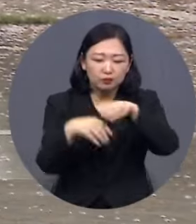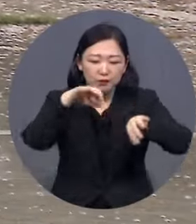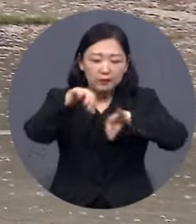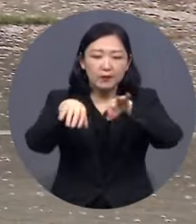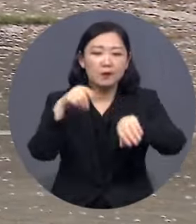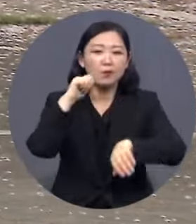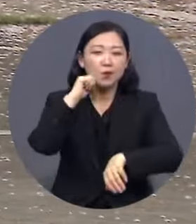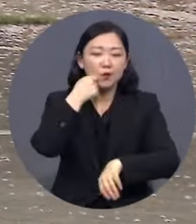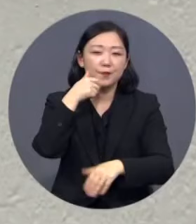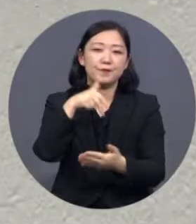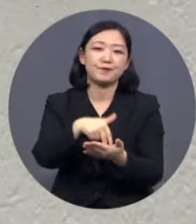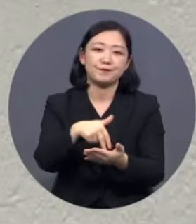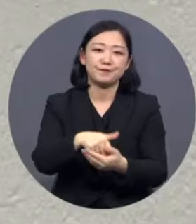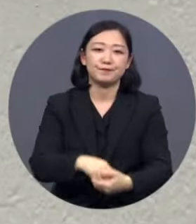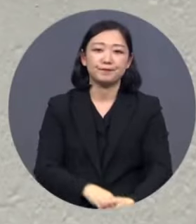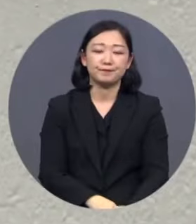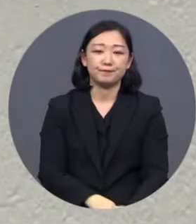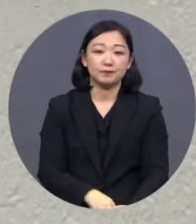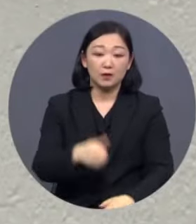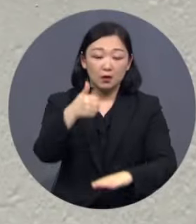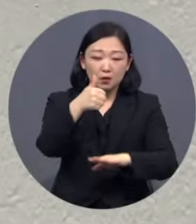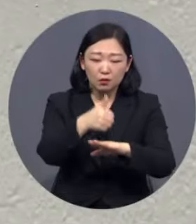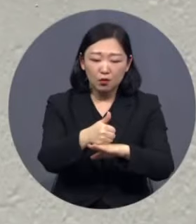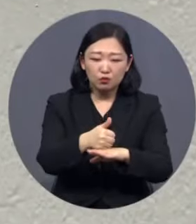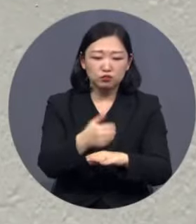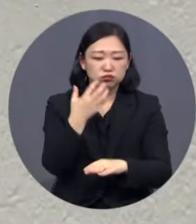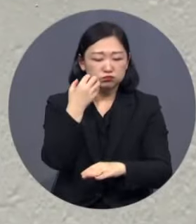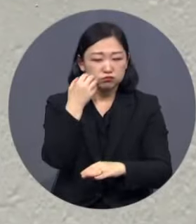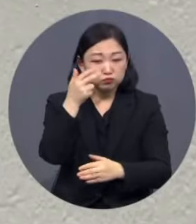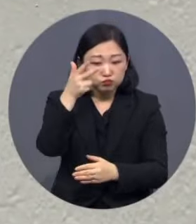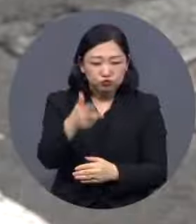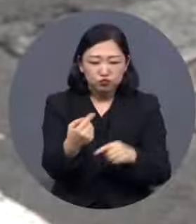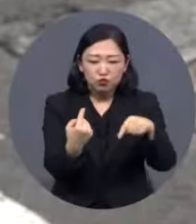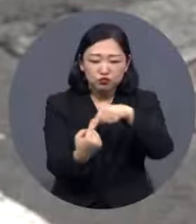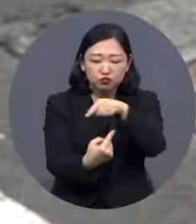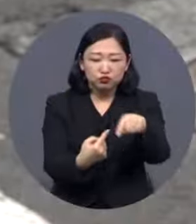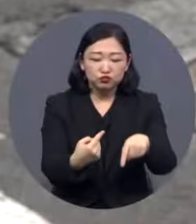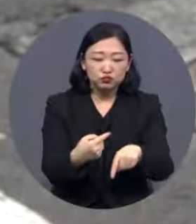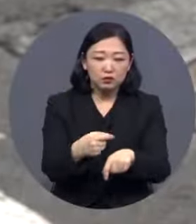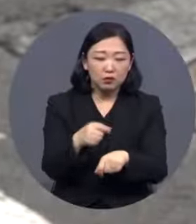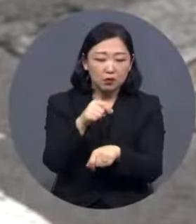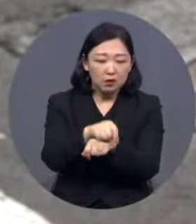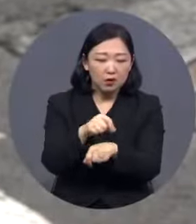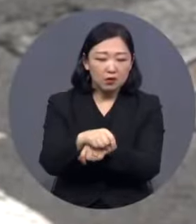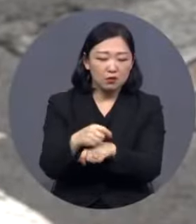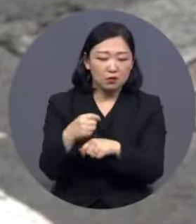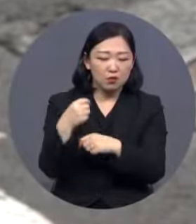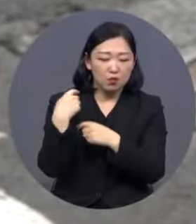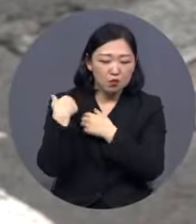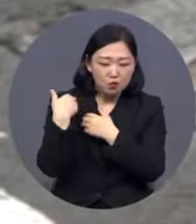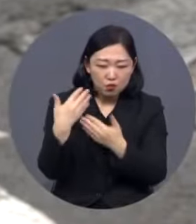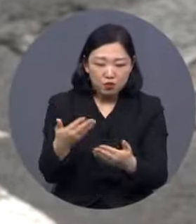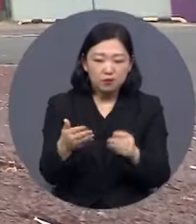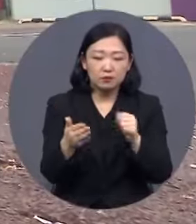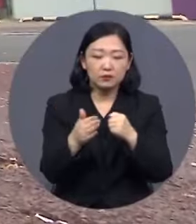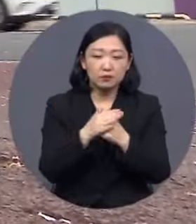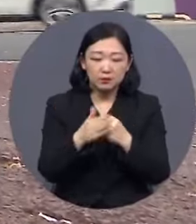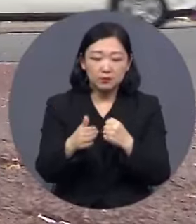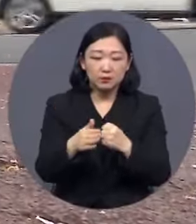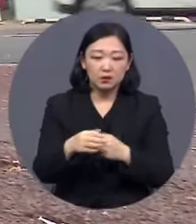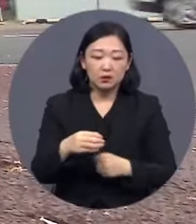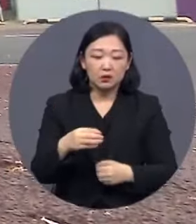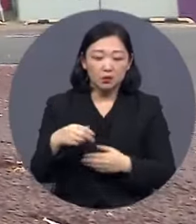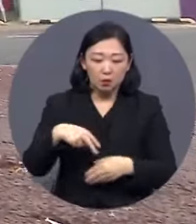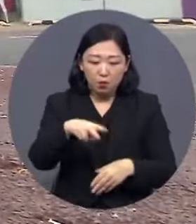없다고 밝혔습니다. 결국 기형적인 주차장 운영과 행정의 무관심 속에 차량 운전자는 물론 인도를